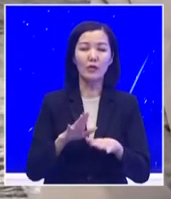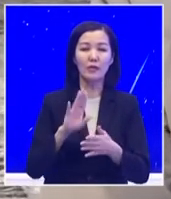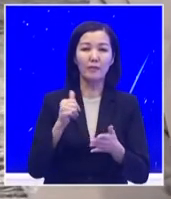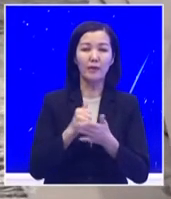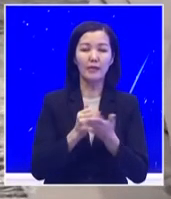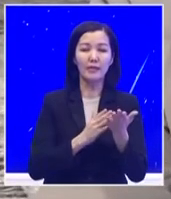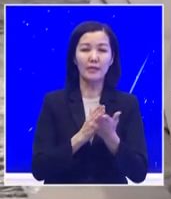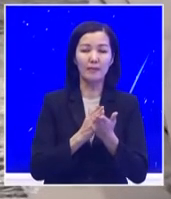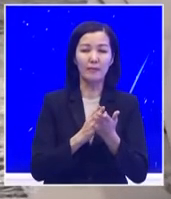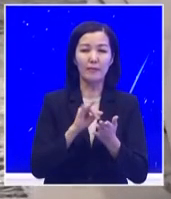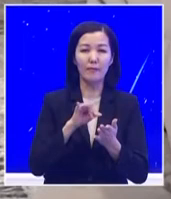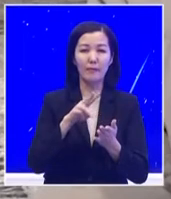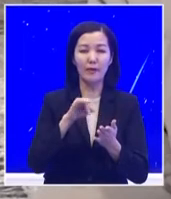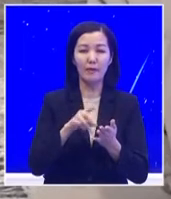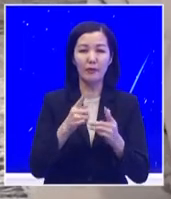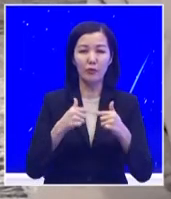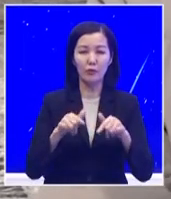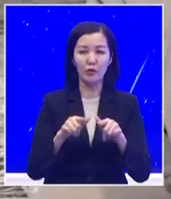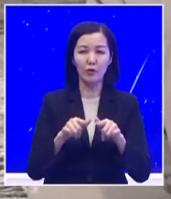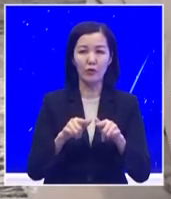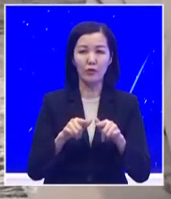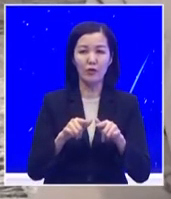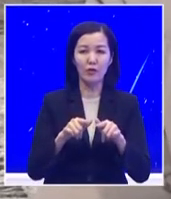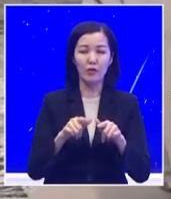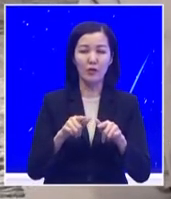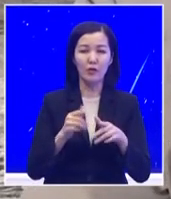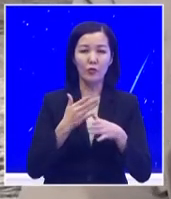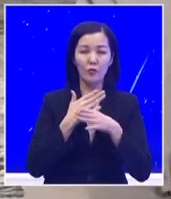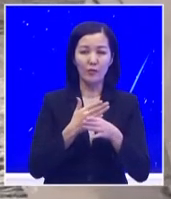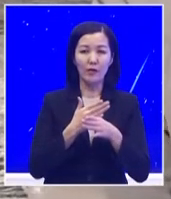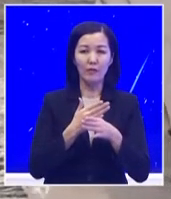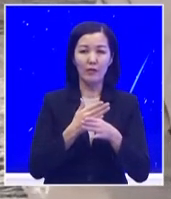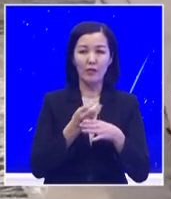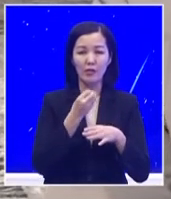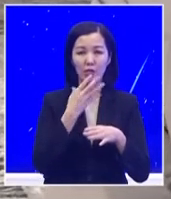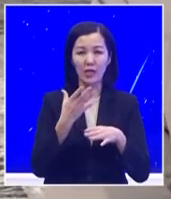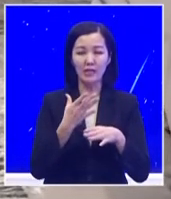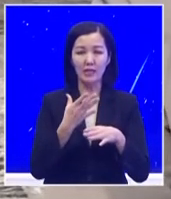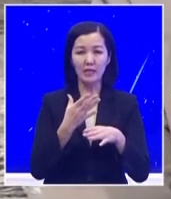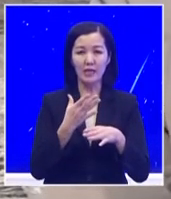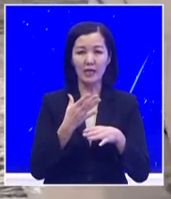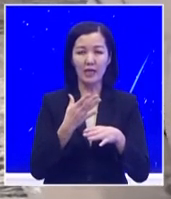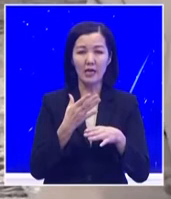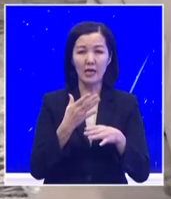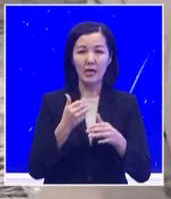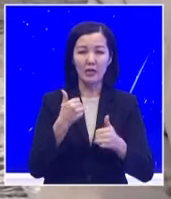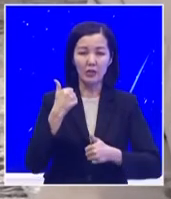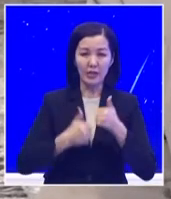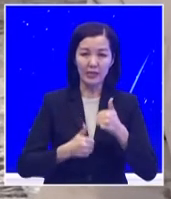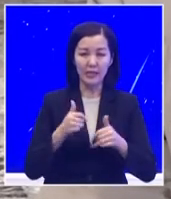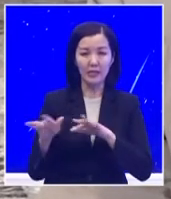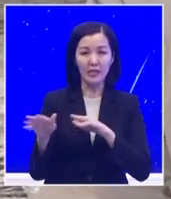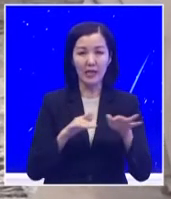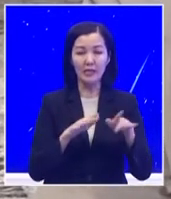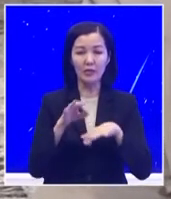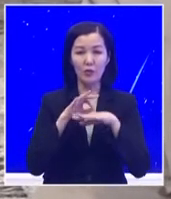Ардақ Нұсыпханұлының ұйымдастыруымен, сол кісінің жаңа ұйытқы болуыменен жақсылықта жарысайық деген топ құрылған. Ол былтырдан бері жұмыс істеп жатыр